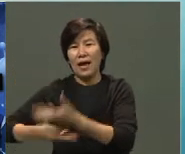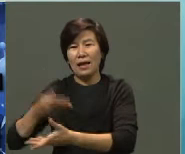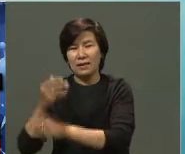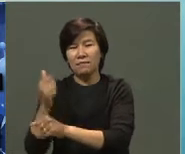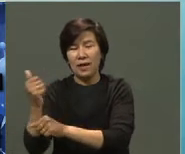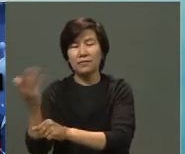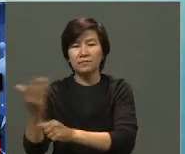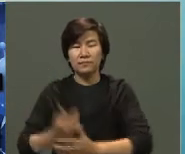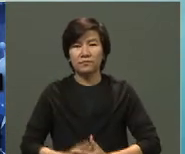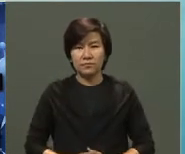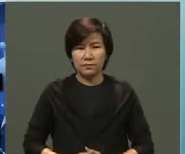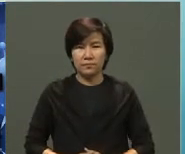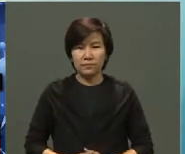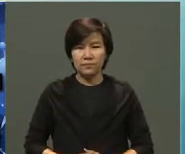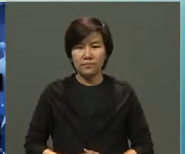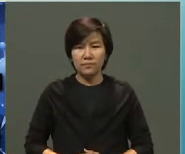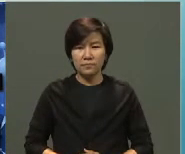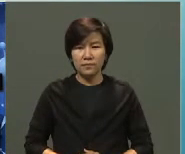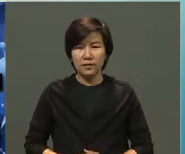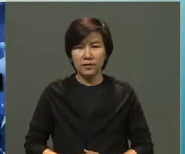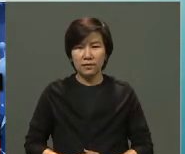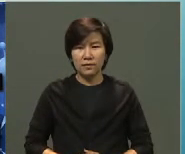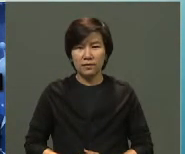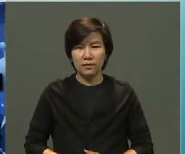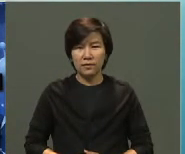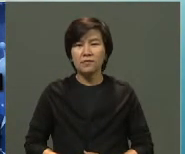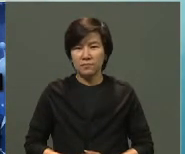นก็คือเที่ยงคืนนะครับทานโทษ 17:00นถึง20:00คือเที่ยงคืนนะครับนั่นคือสิทธิ์ที่ต้องไปดูใบอนุญาตแล้วก็มีดล